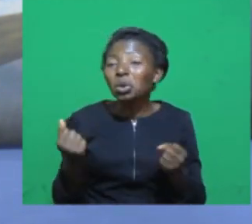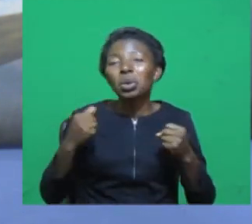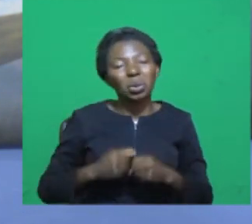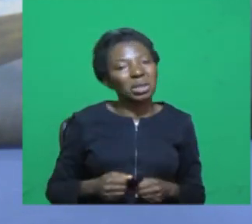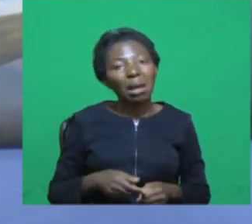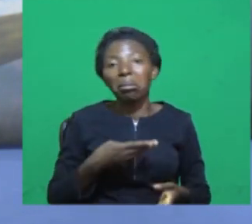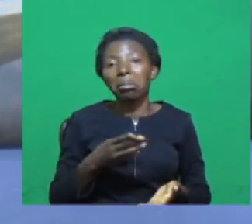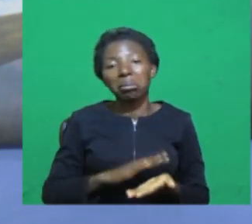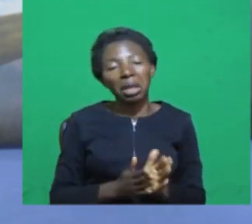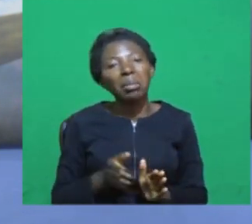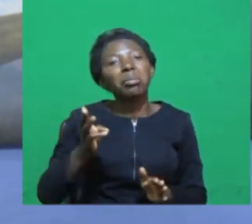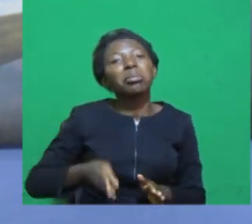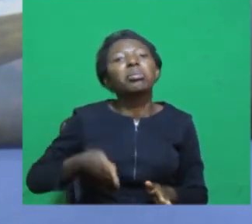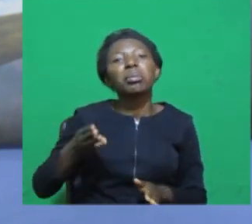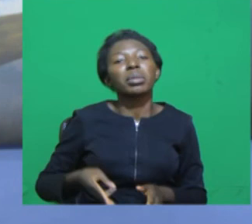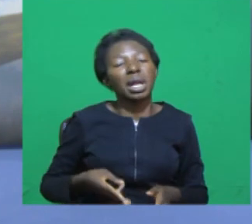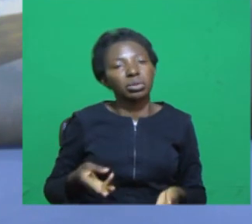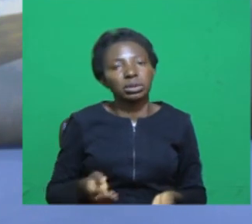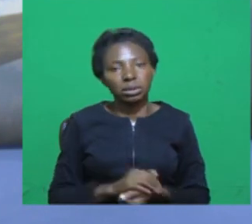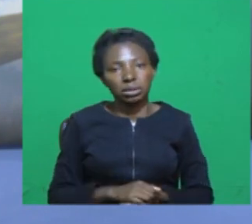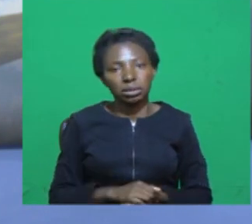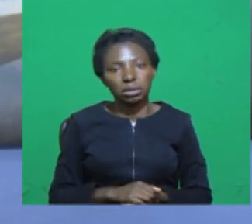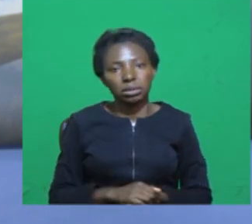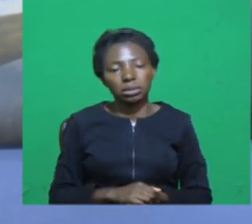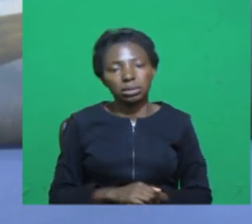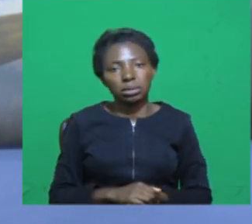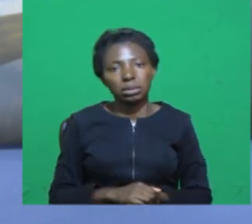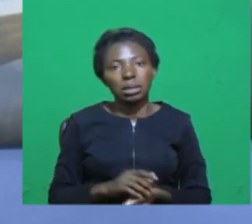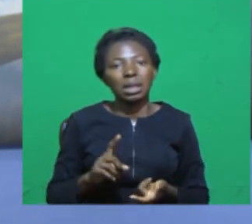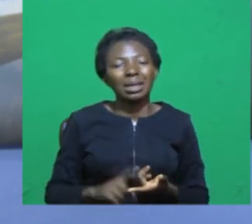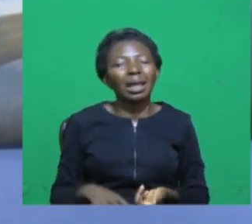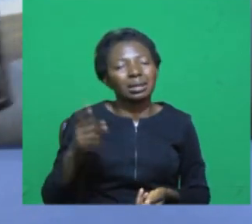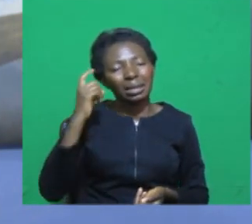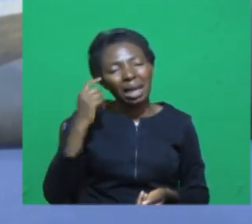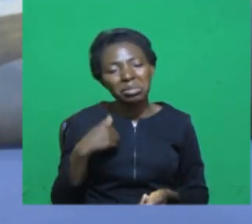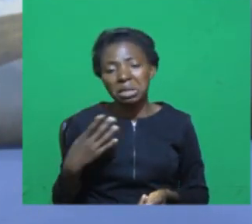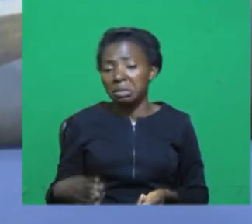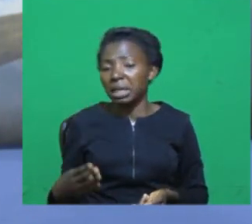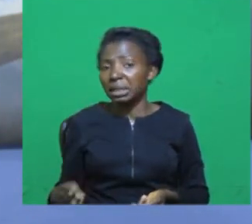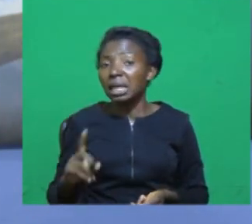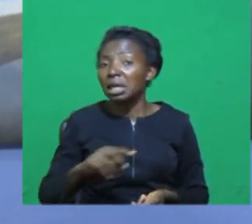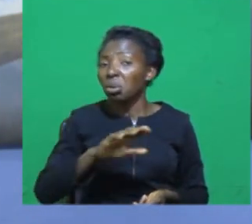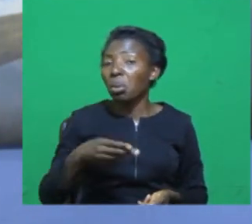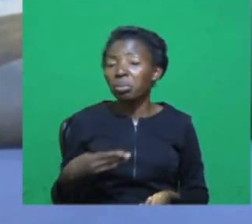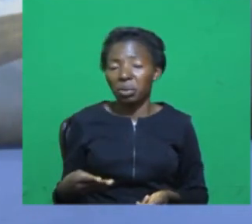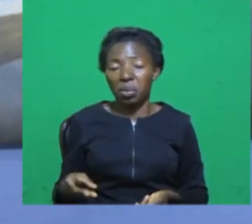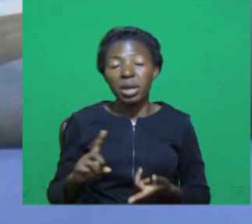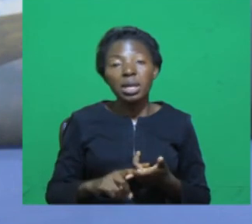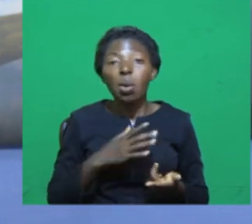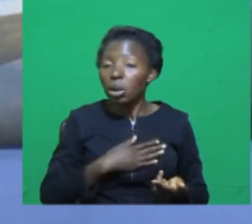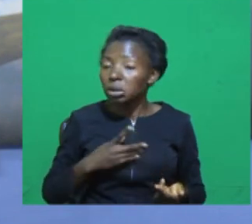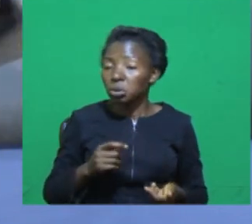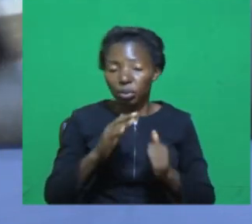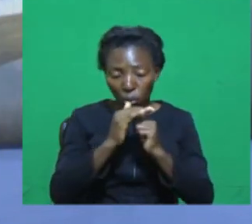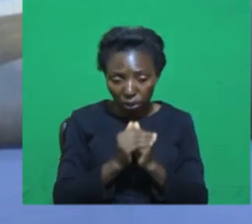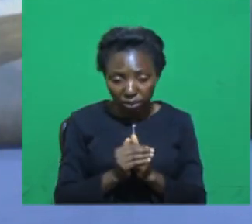manyawi. Okay. Azvinzwa ari ameno kupfuura paakasikwa ari. Okay. Ngatichionaiwo